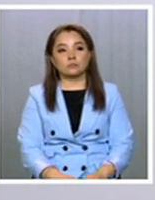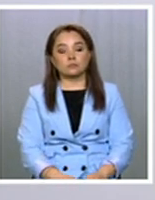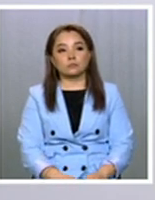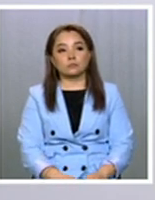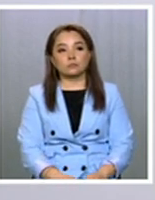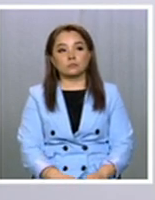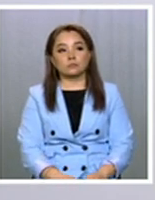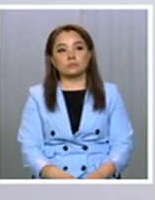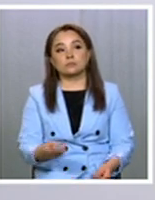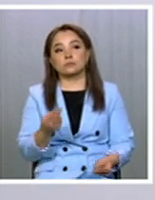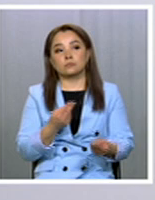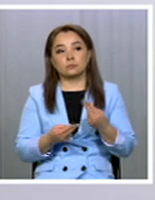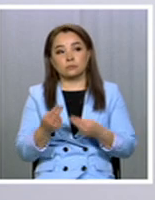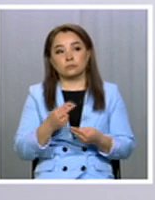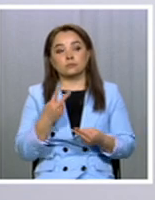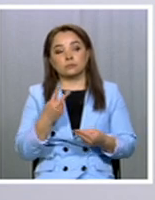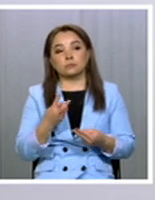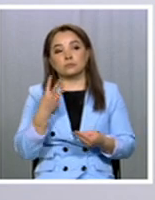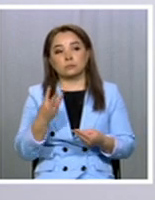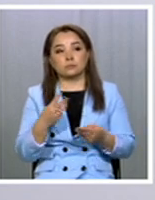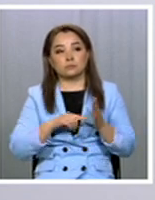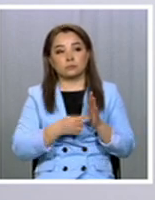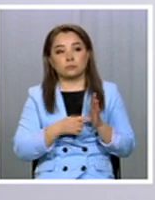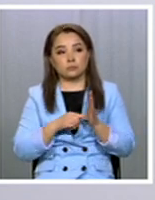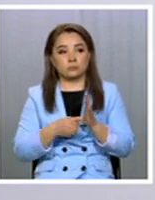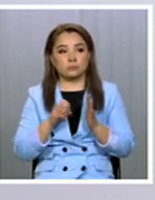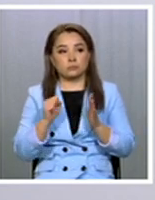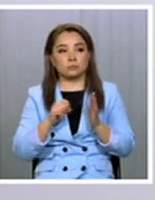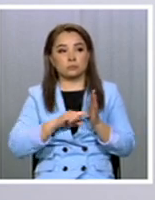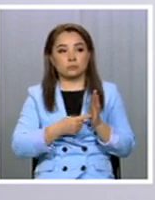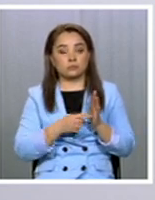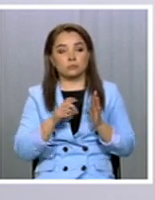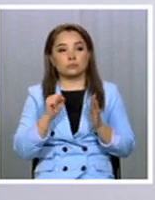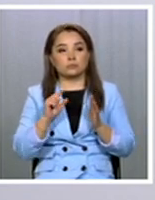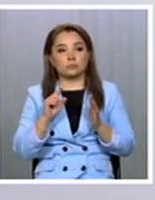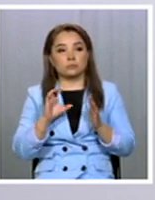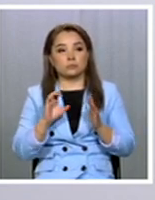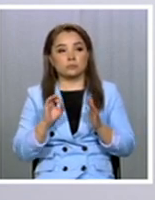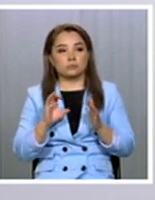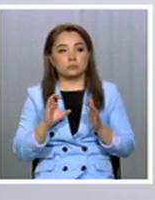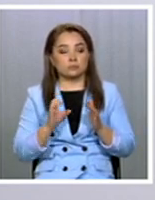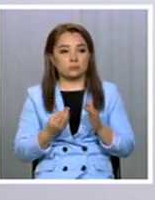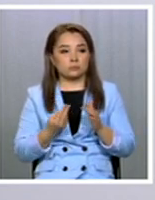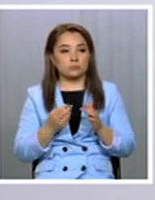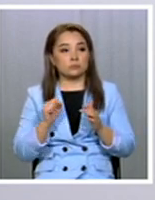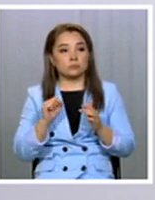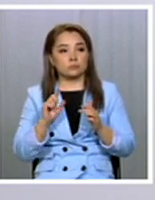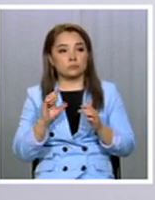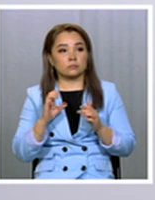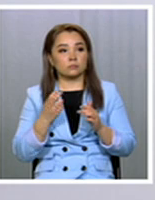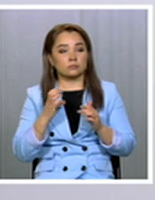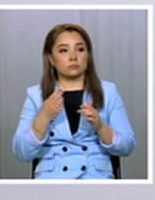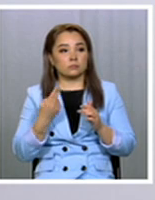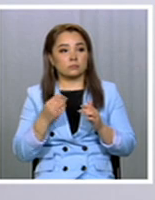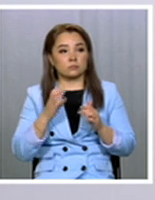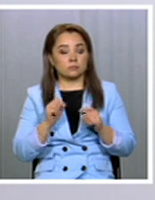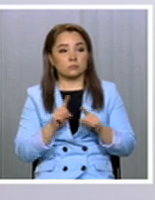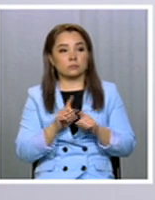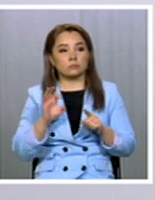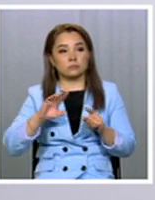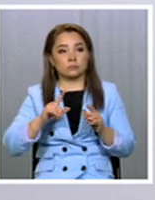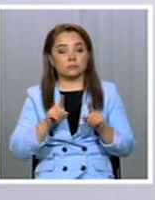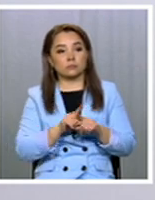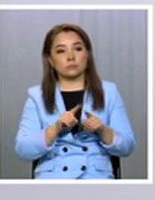Координаттары 2-де 3-ке тең А нүктесінен абсцисса осіне перпендикуляр түсірілген. Перпендикуляр табанының